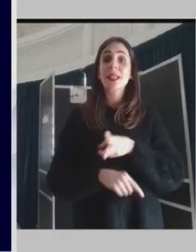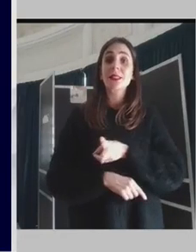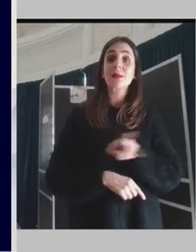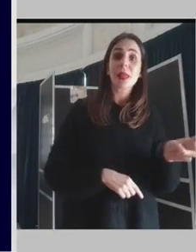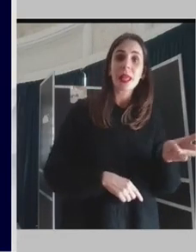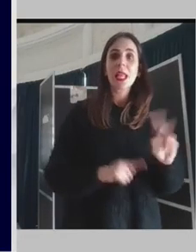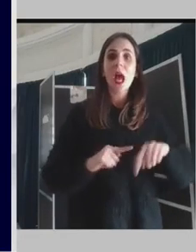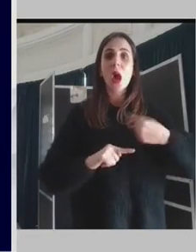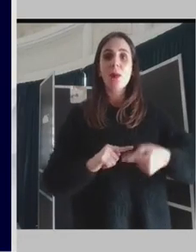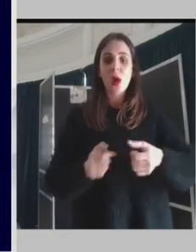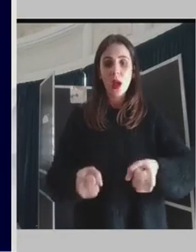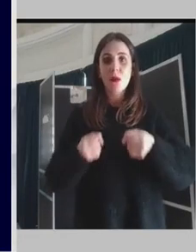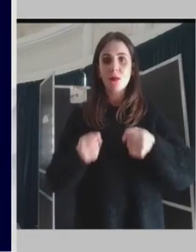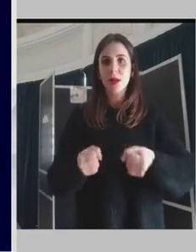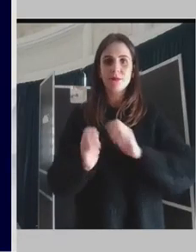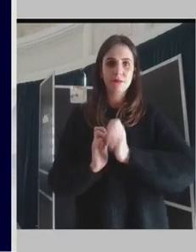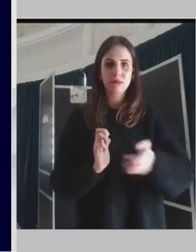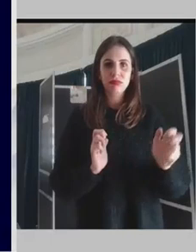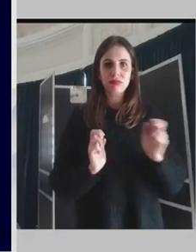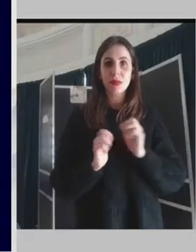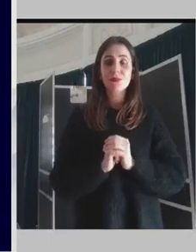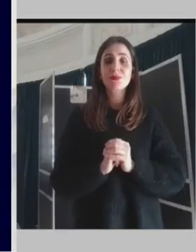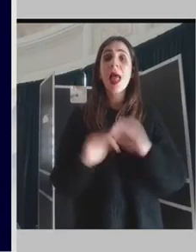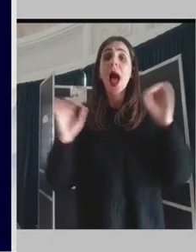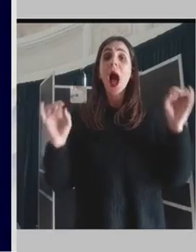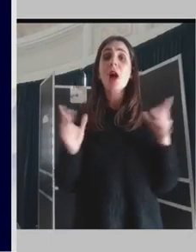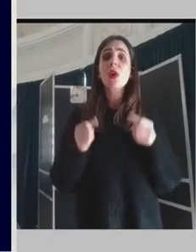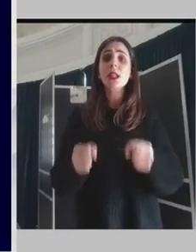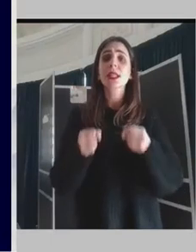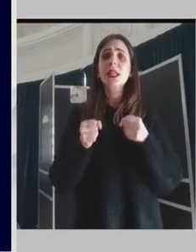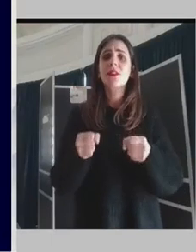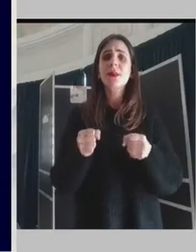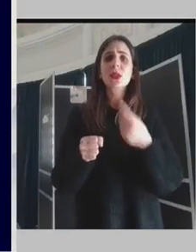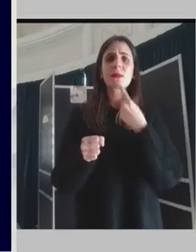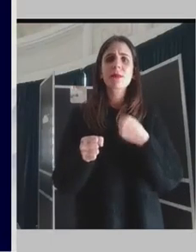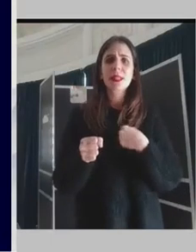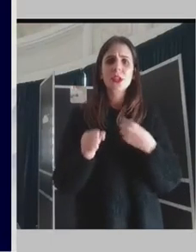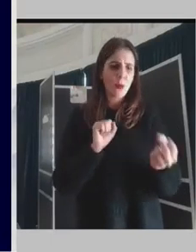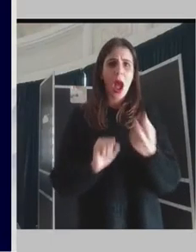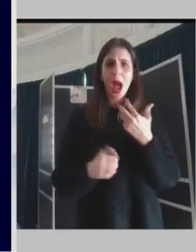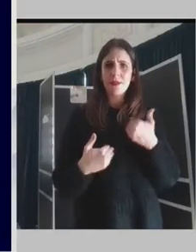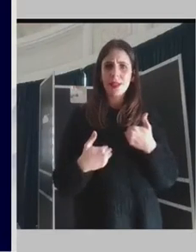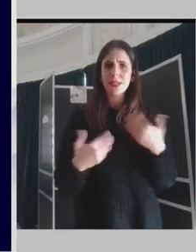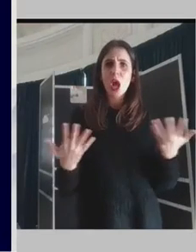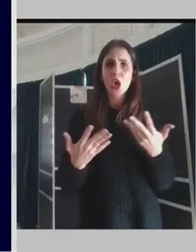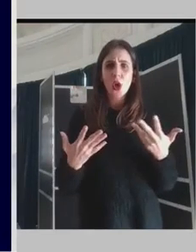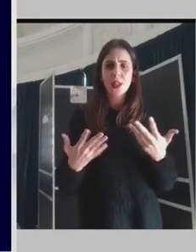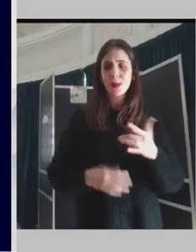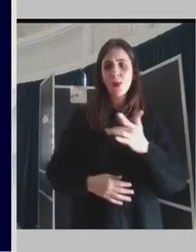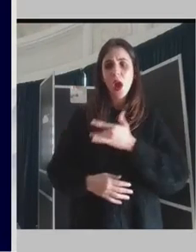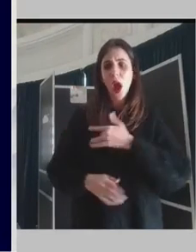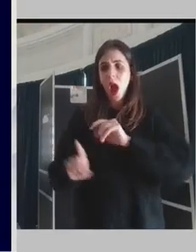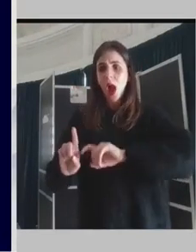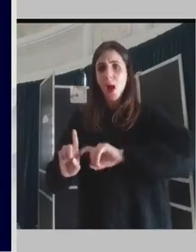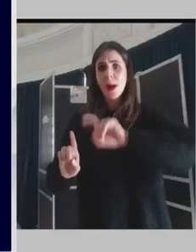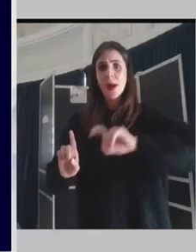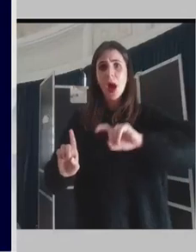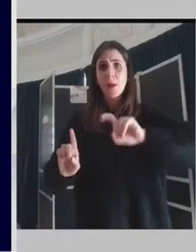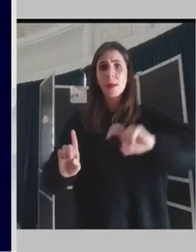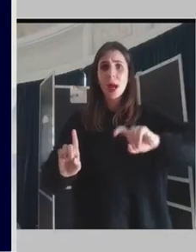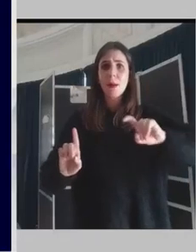eccetera. Talvolta può dire che il tipo di ritmo cardiaco di fibrillazione che è stata